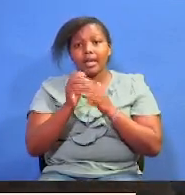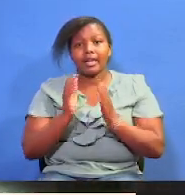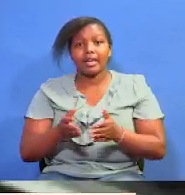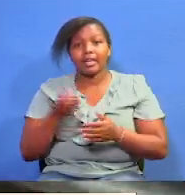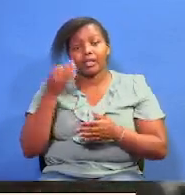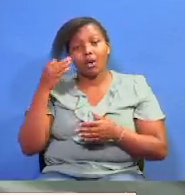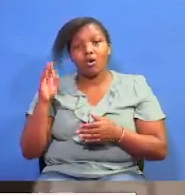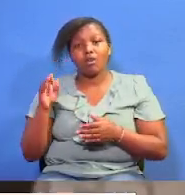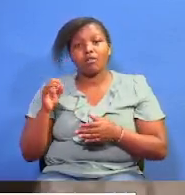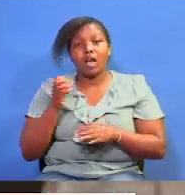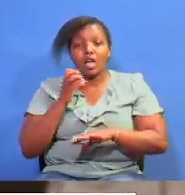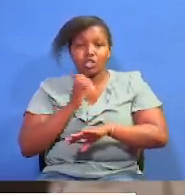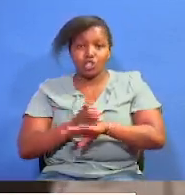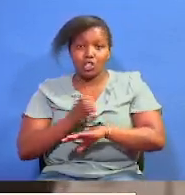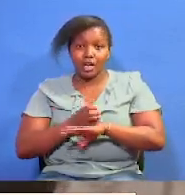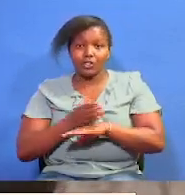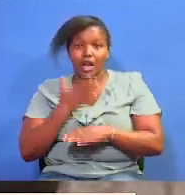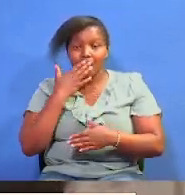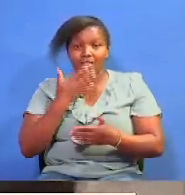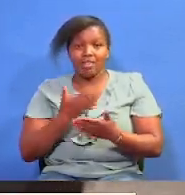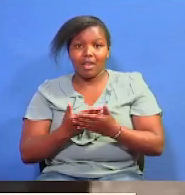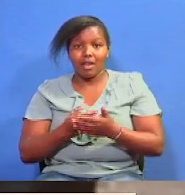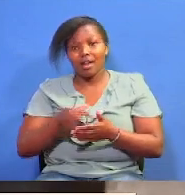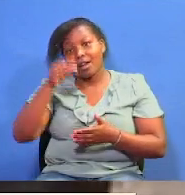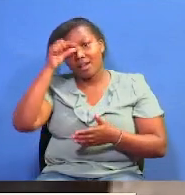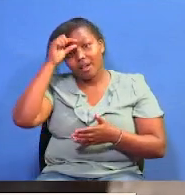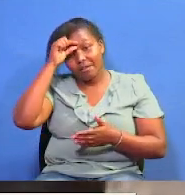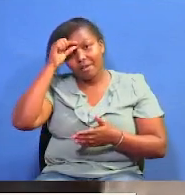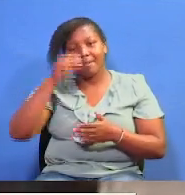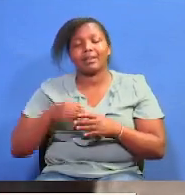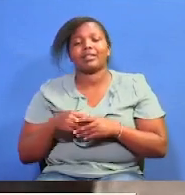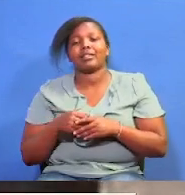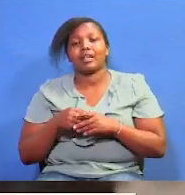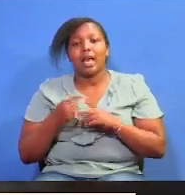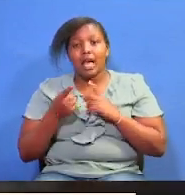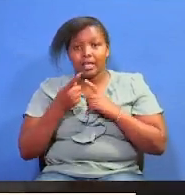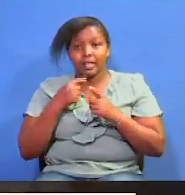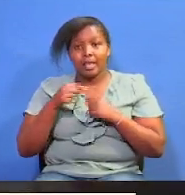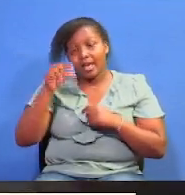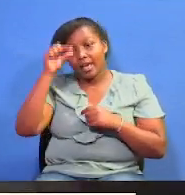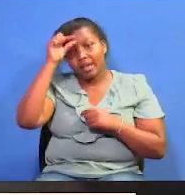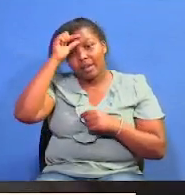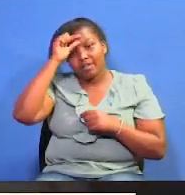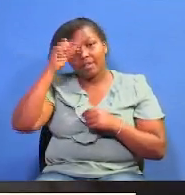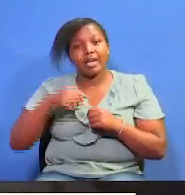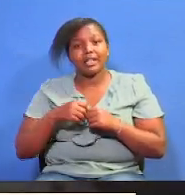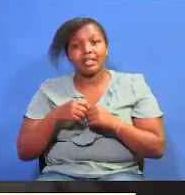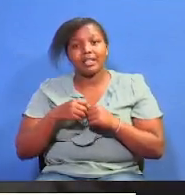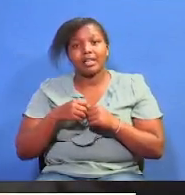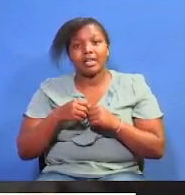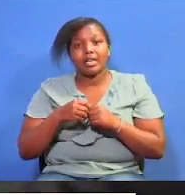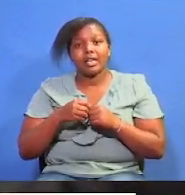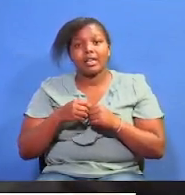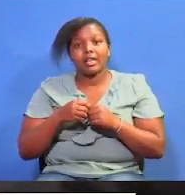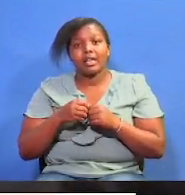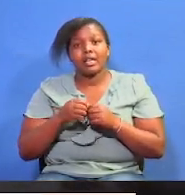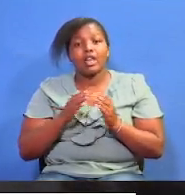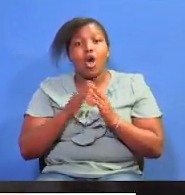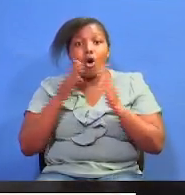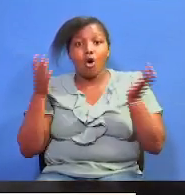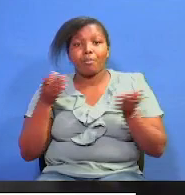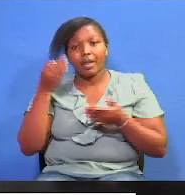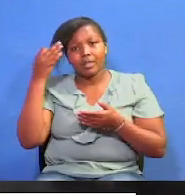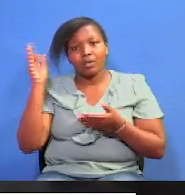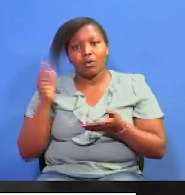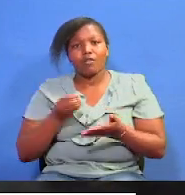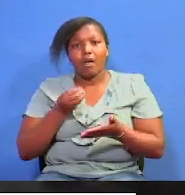Viongozi wa kanisa vile vile wamepongeza hatua hii ya serikali, wakiitaka serikali kuhakikisha kuna uwazi katika